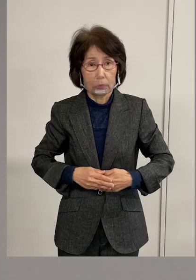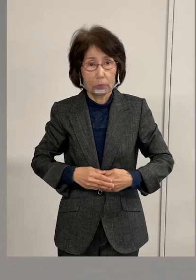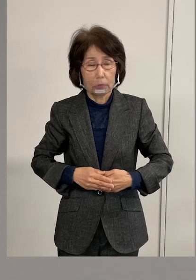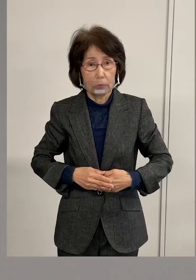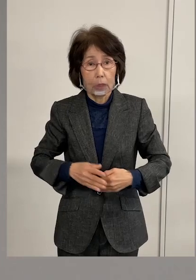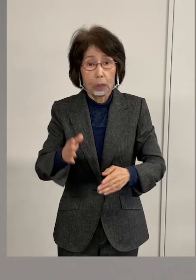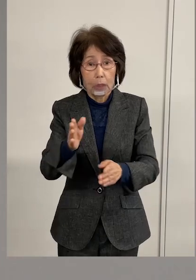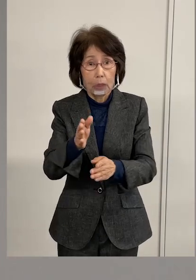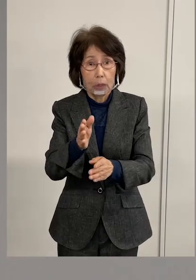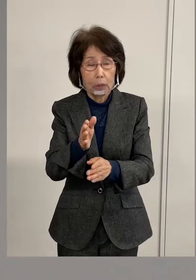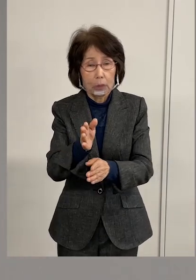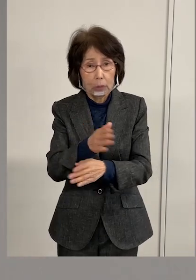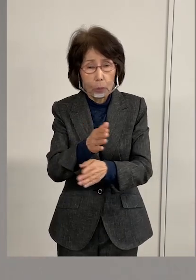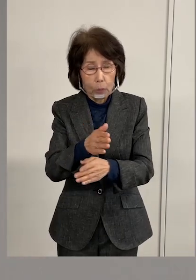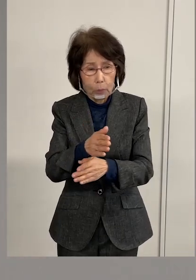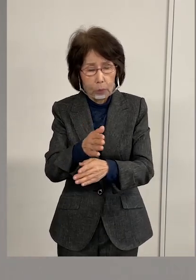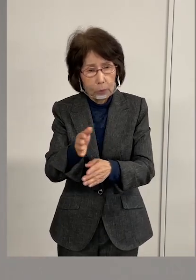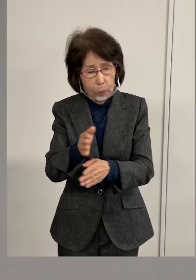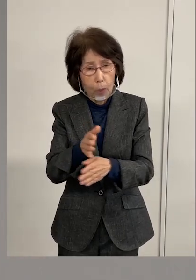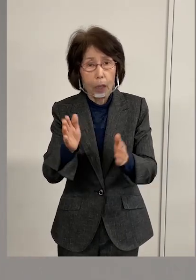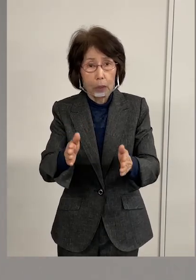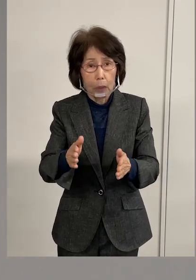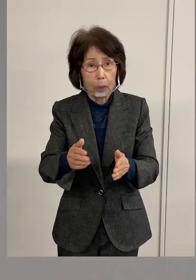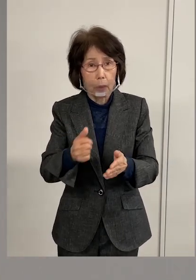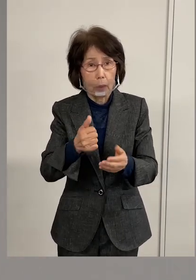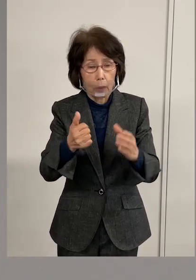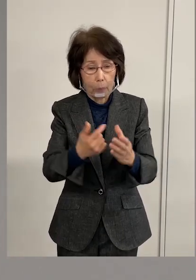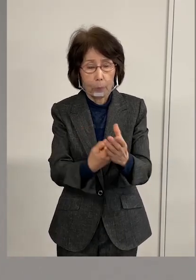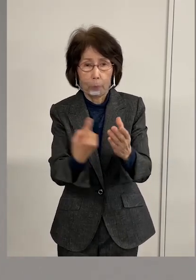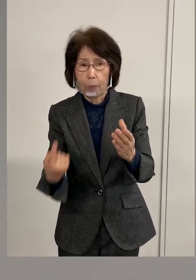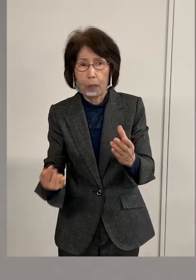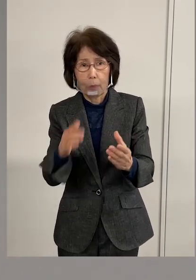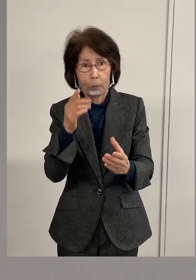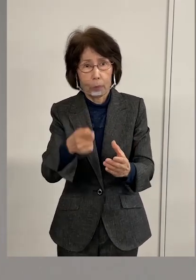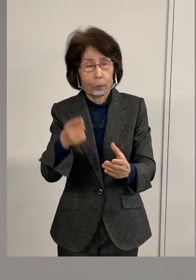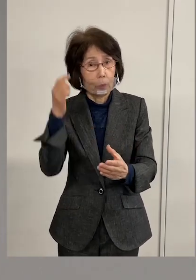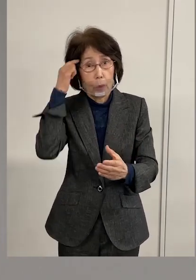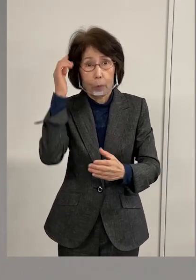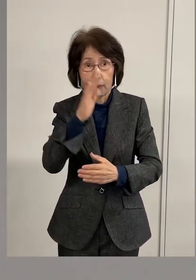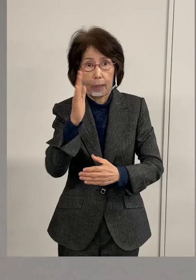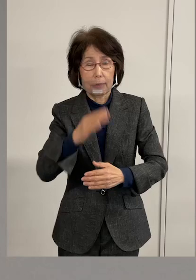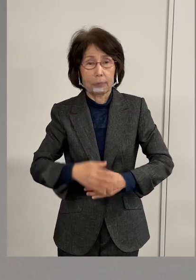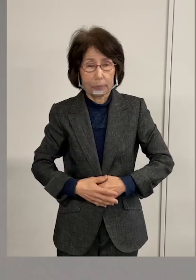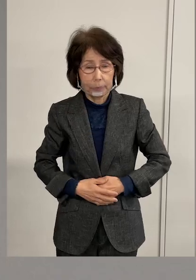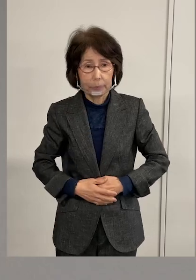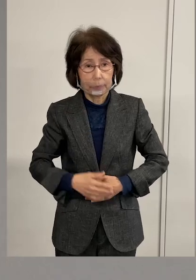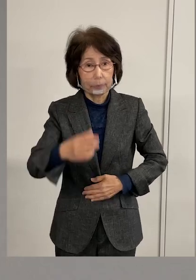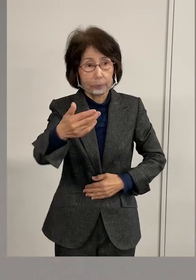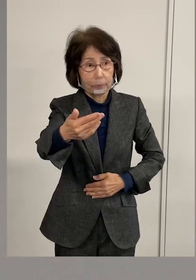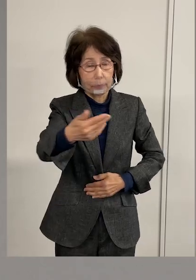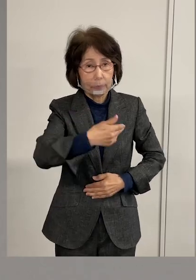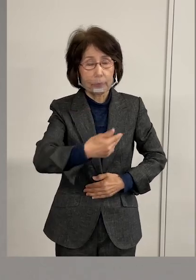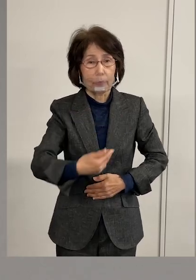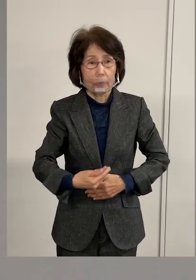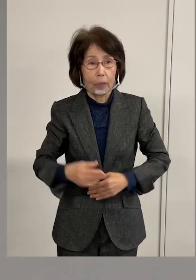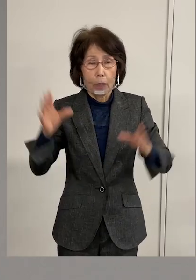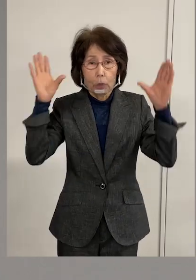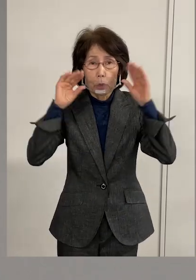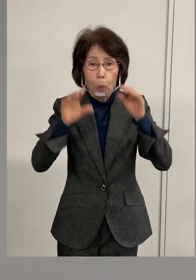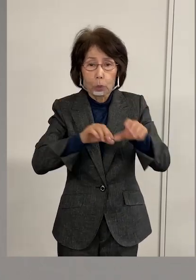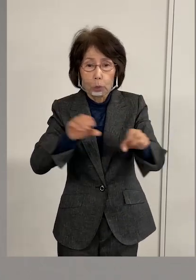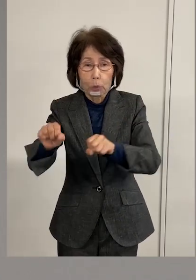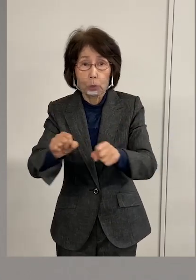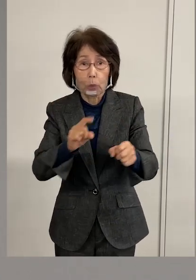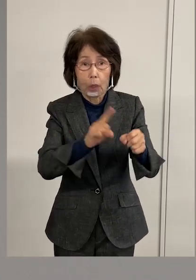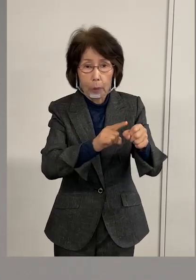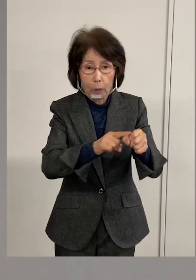すぐ脱退するということを考えてないです。 はい、わかりました。まあ、情報収集ということですけども、まあ、一回も会議も参加され